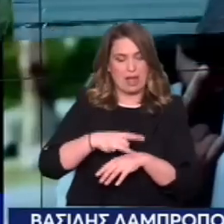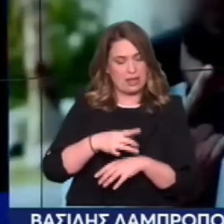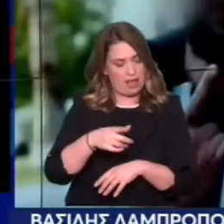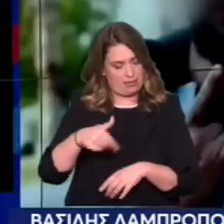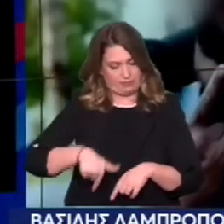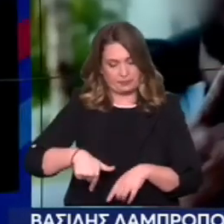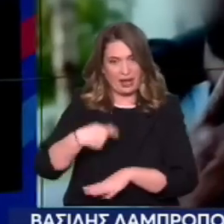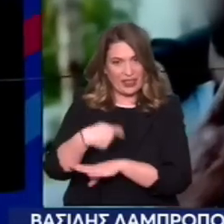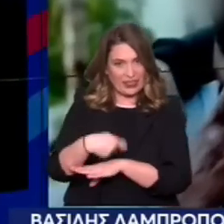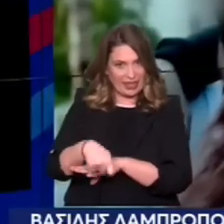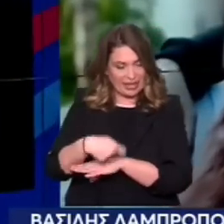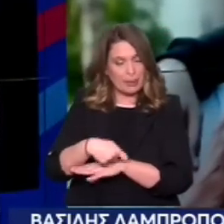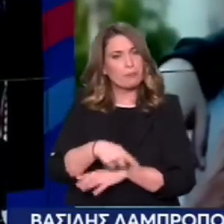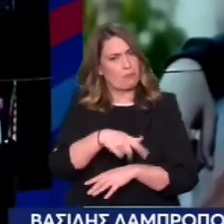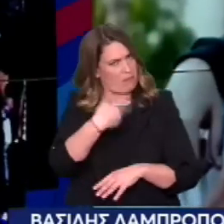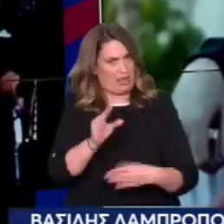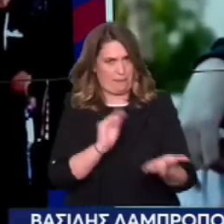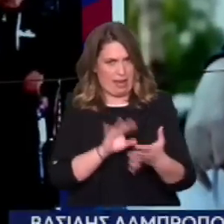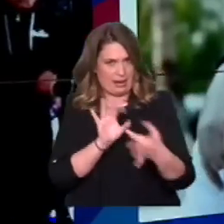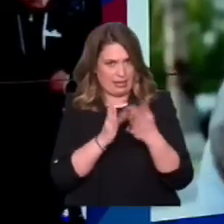Θα τον βρούμε τον Βασίλη ξανά σε λίγη ώρα. Λοιπόν, φίλες και φίλοι,